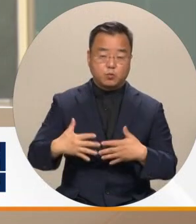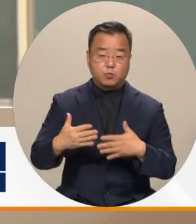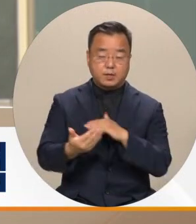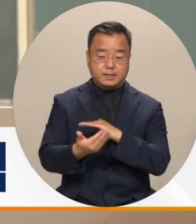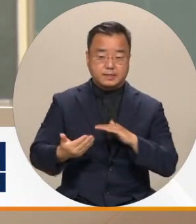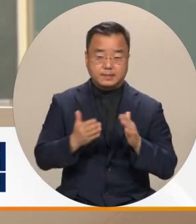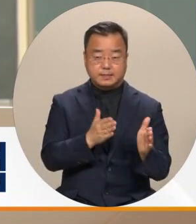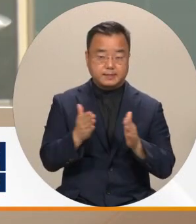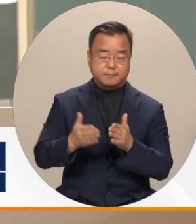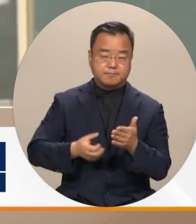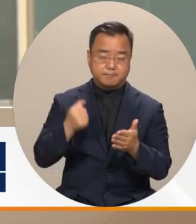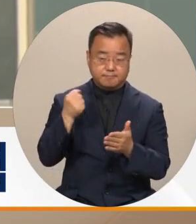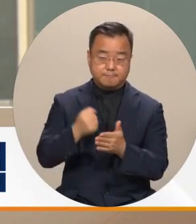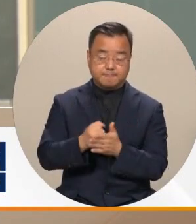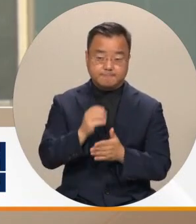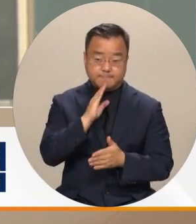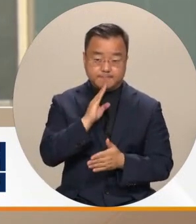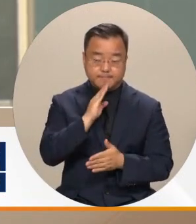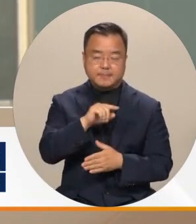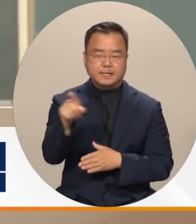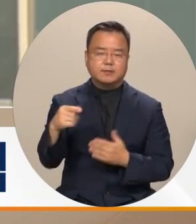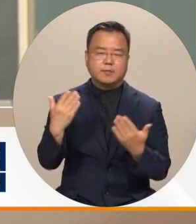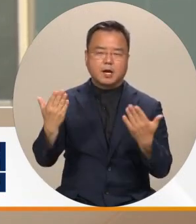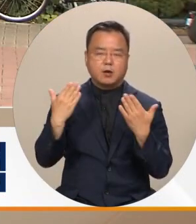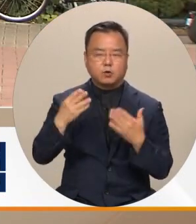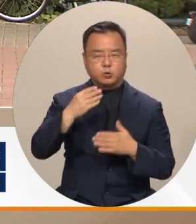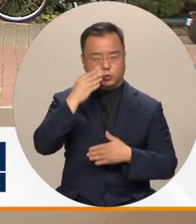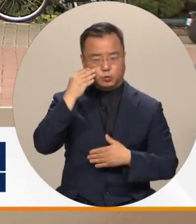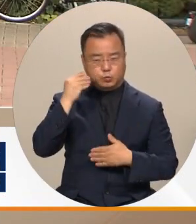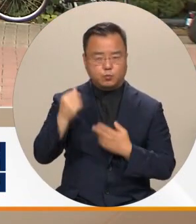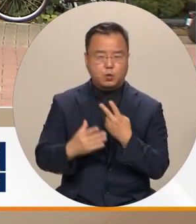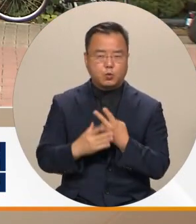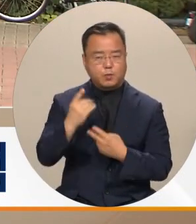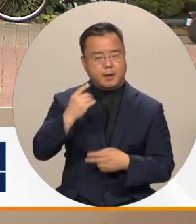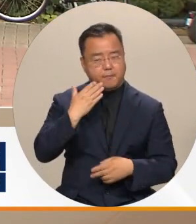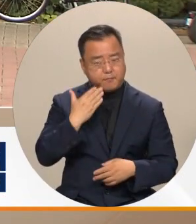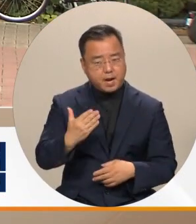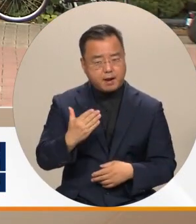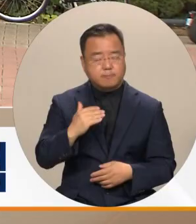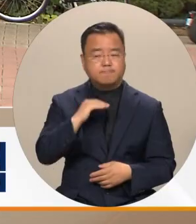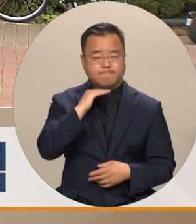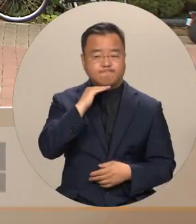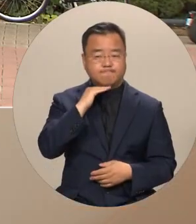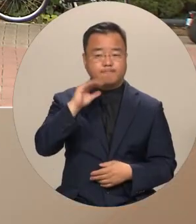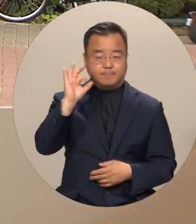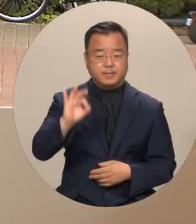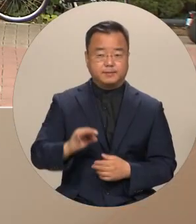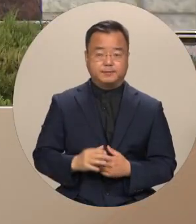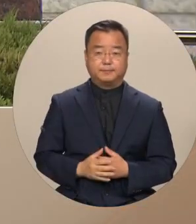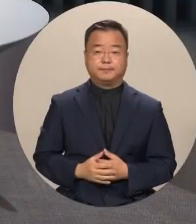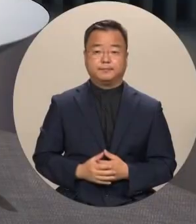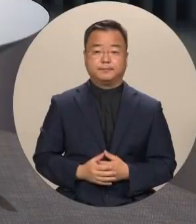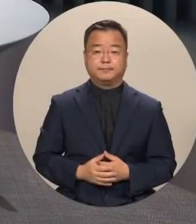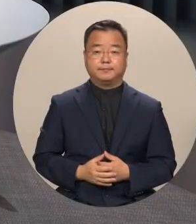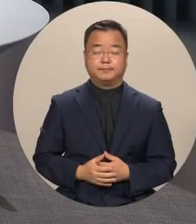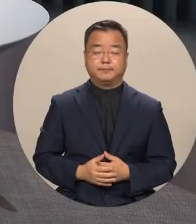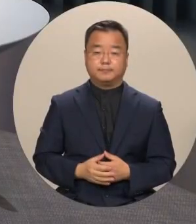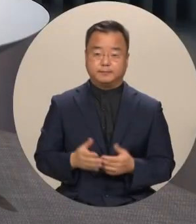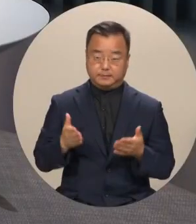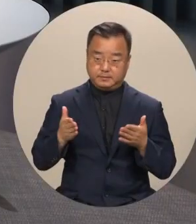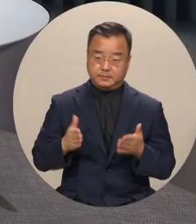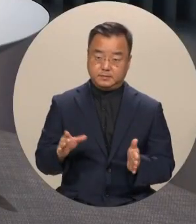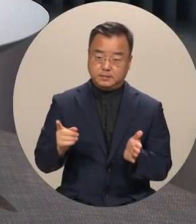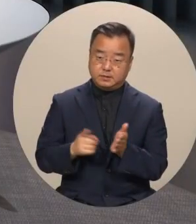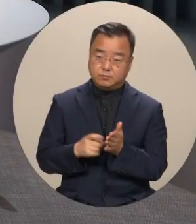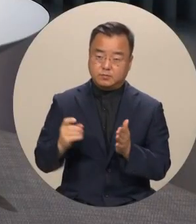지정된 상태입니다 이들 학교에서는 순조로운 통합이 이루어질 수 있을지 앞으로도 주목되는 부분입니다네 뭐 저출생